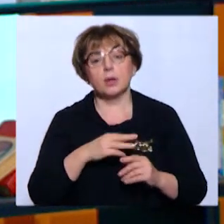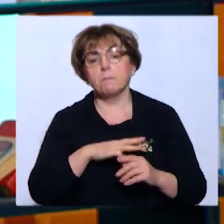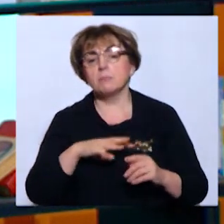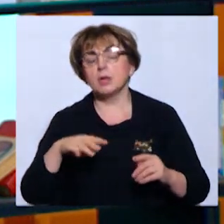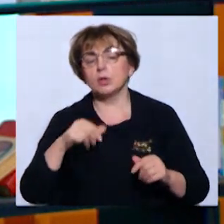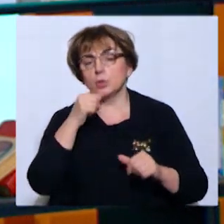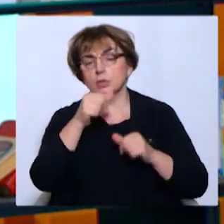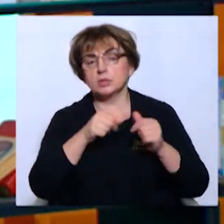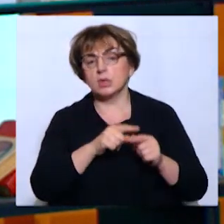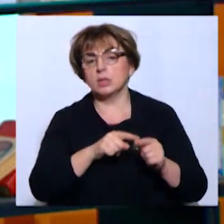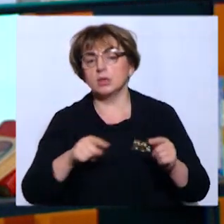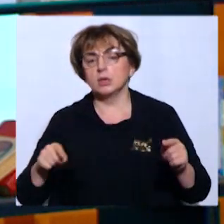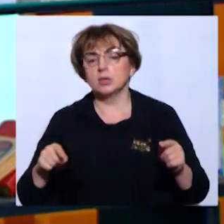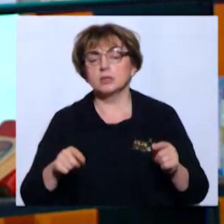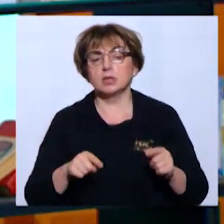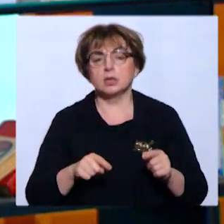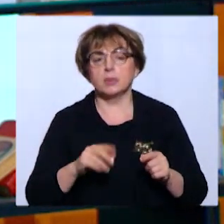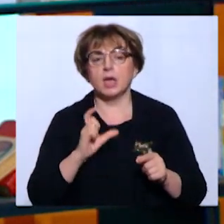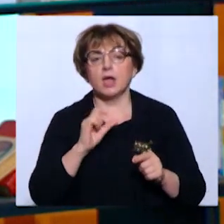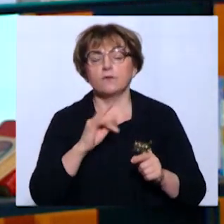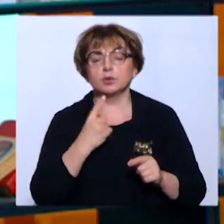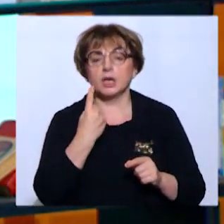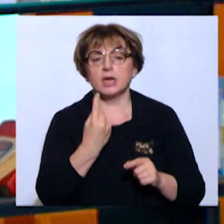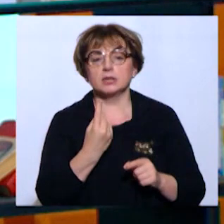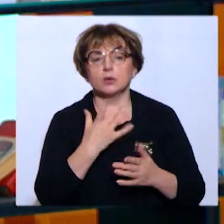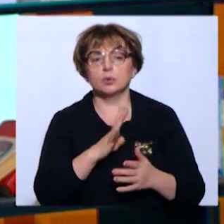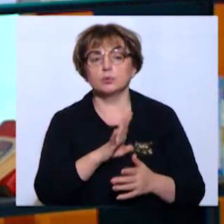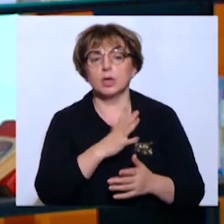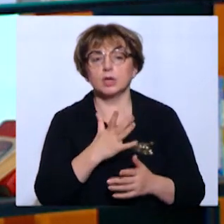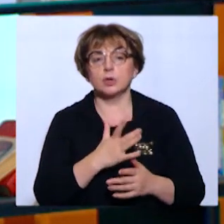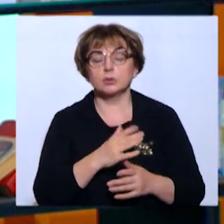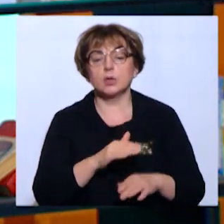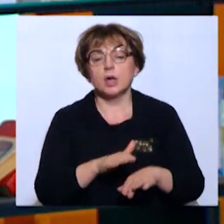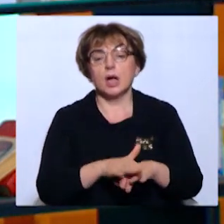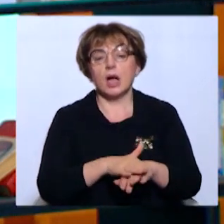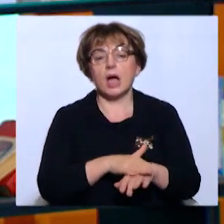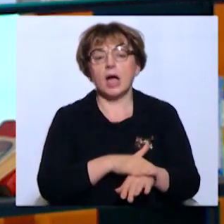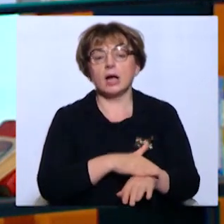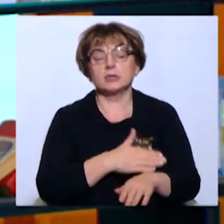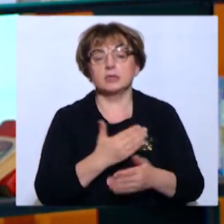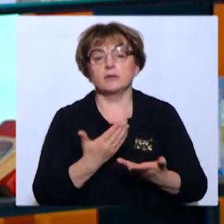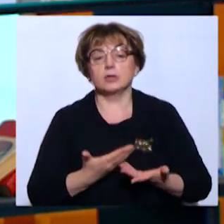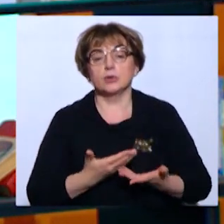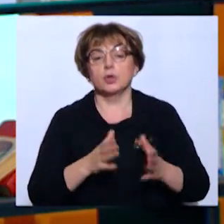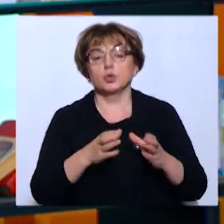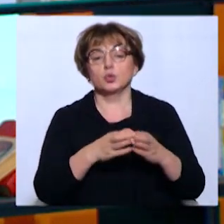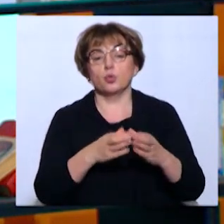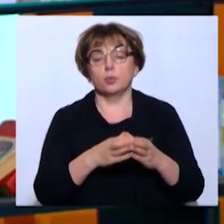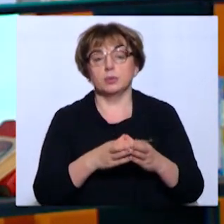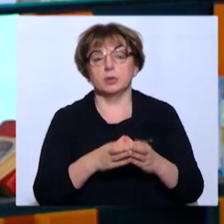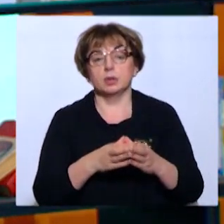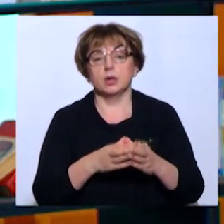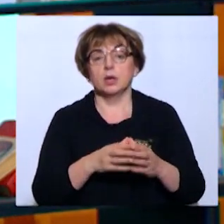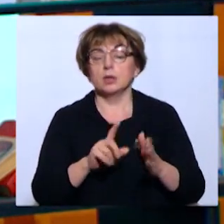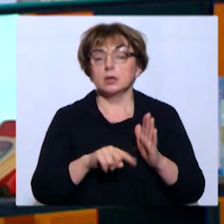წლები გრძელდება. და ევოლუციის ერთეული უნდა იყოს ხანგრძლივად არსებული ჯგუფი.